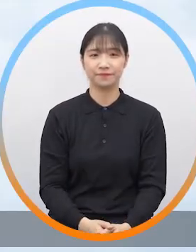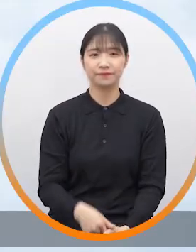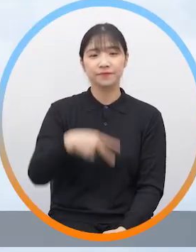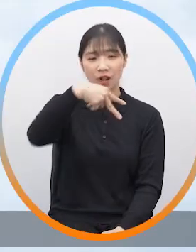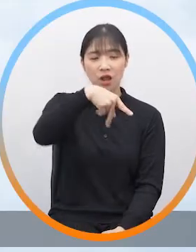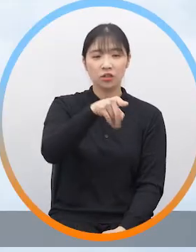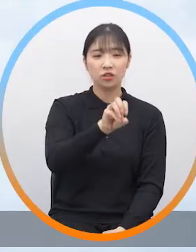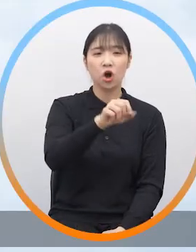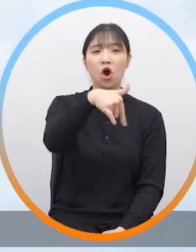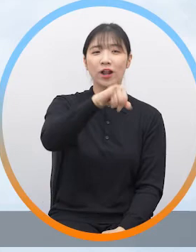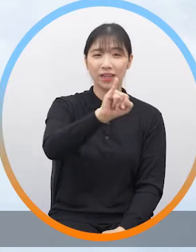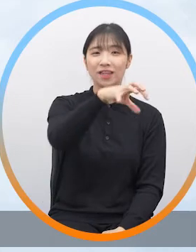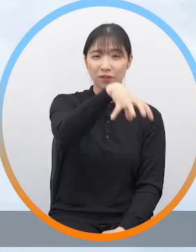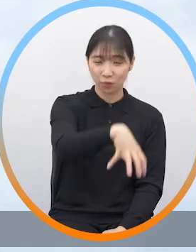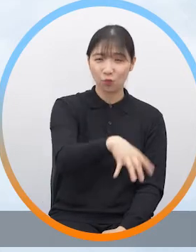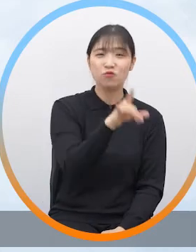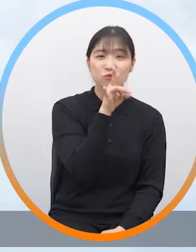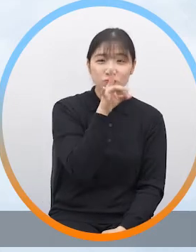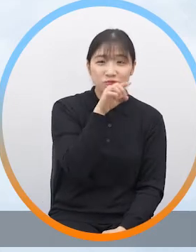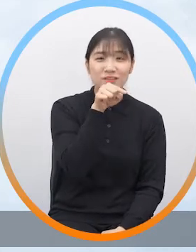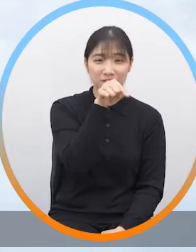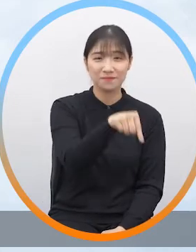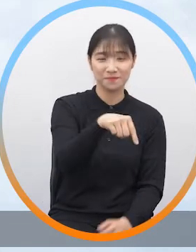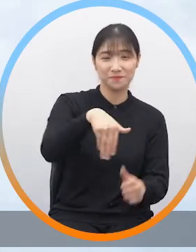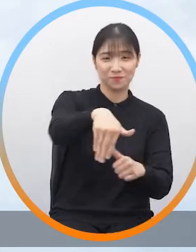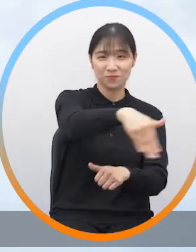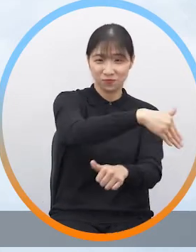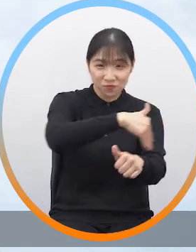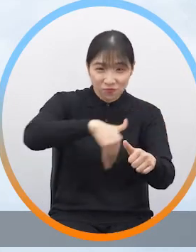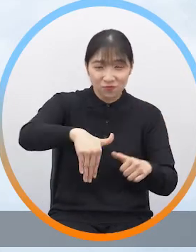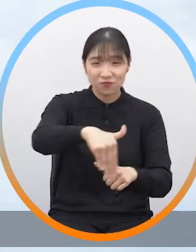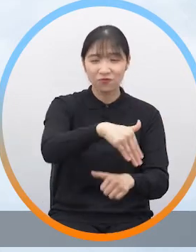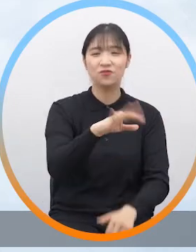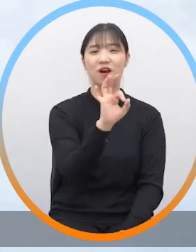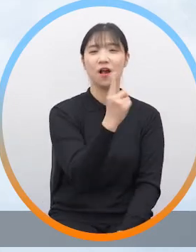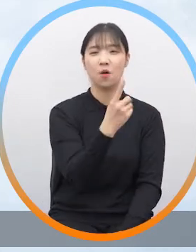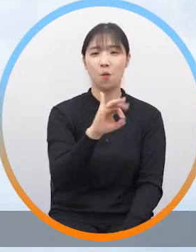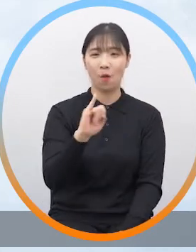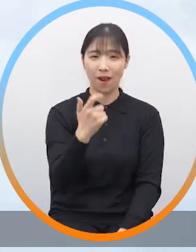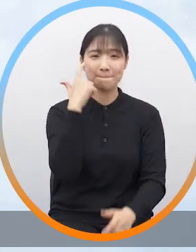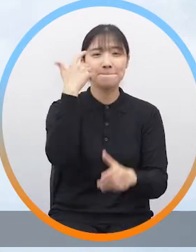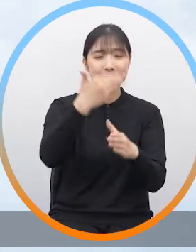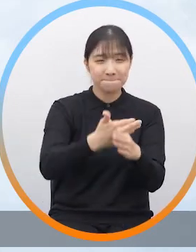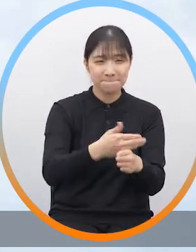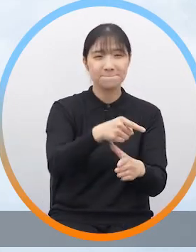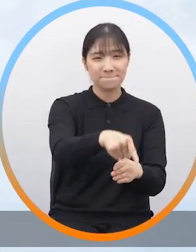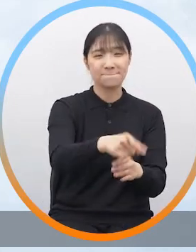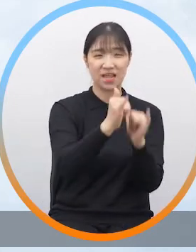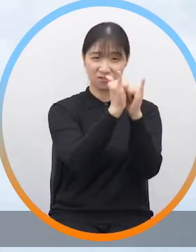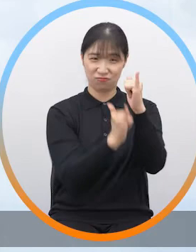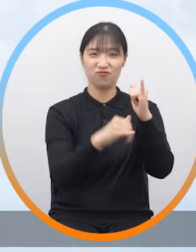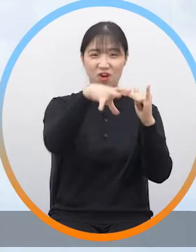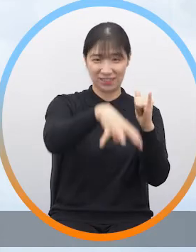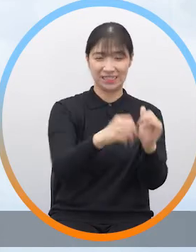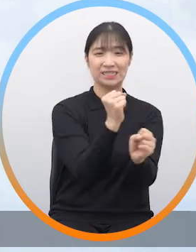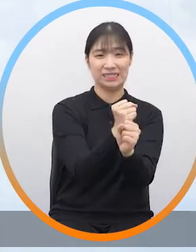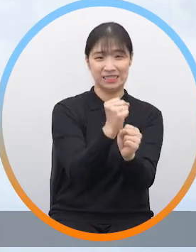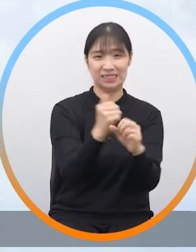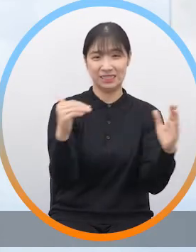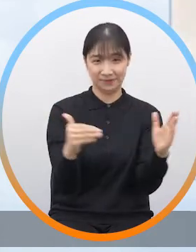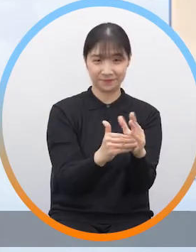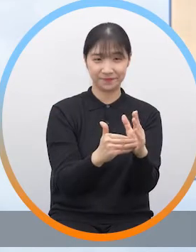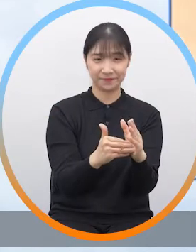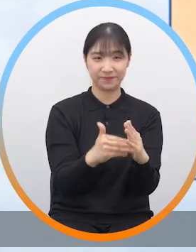이 성기동을 중심으로 한 그 부분에 왕인 박사 유적지가 지금 조성이 되어